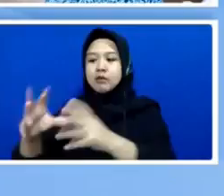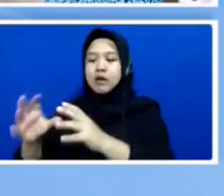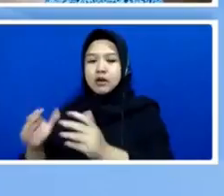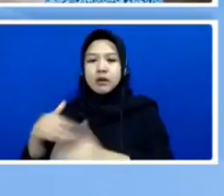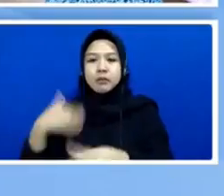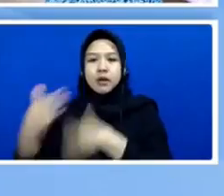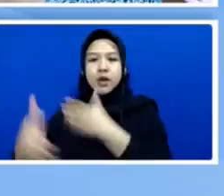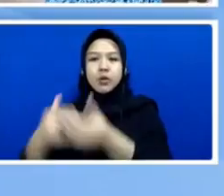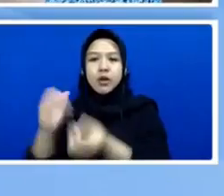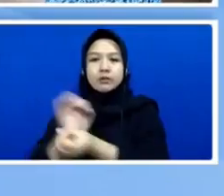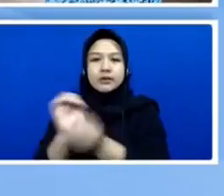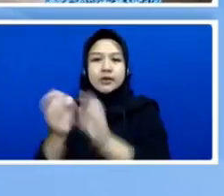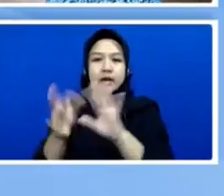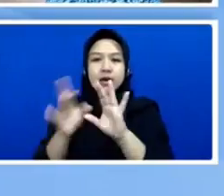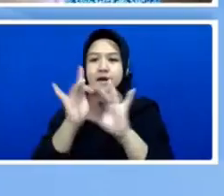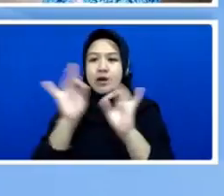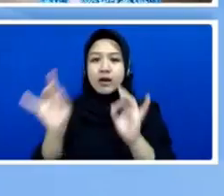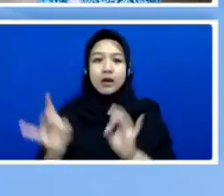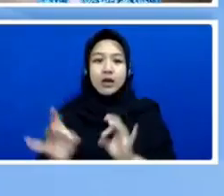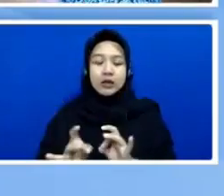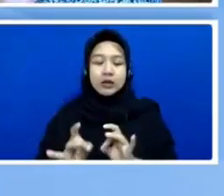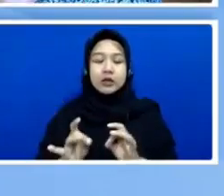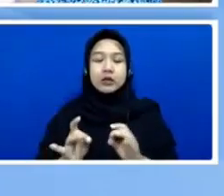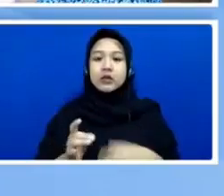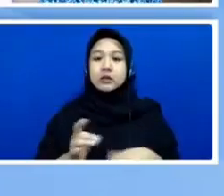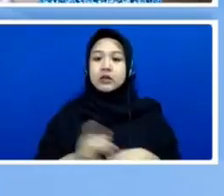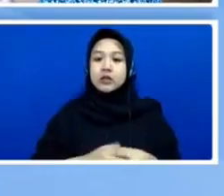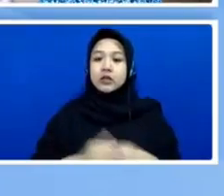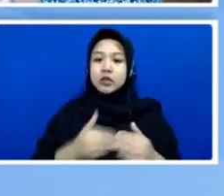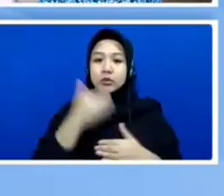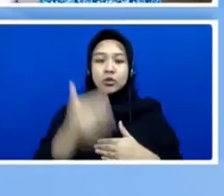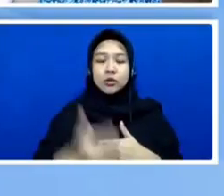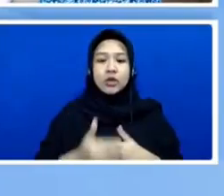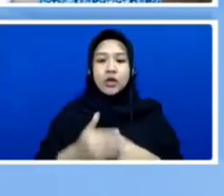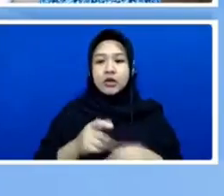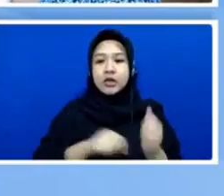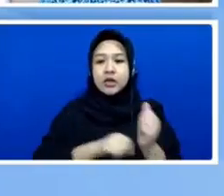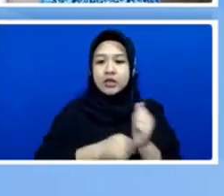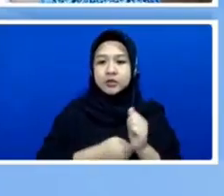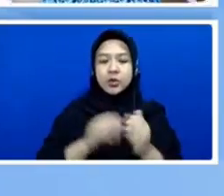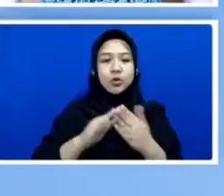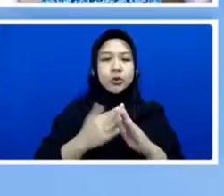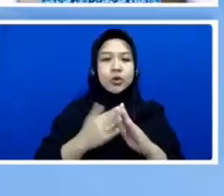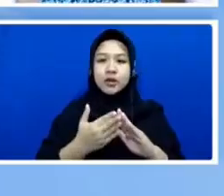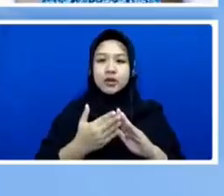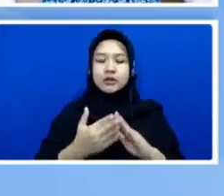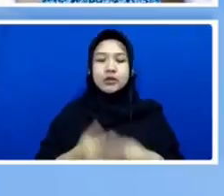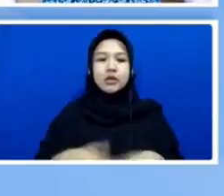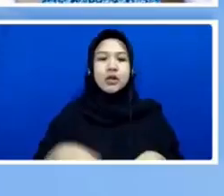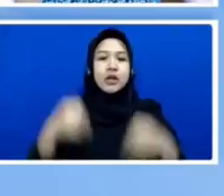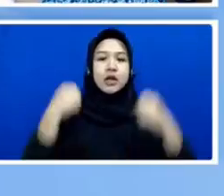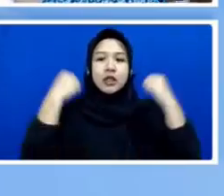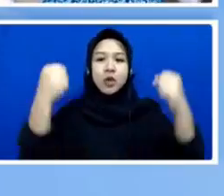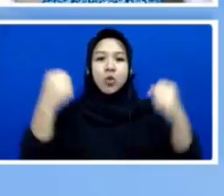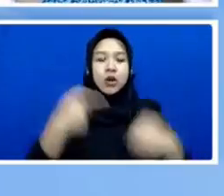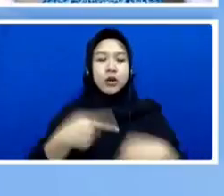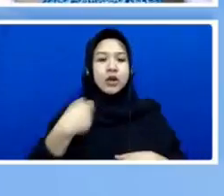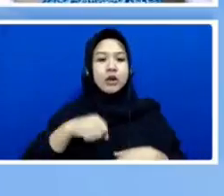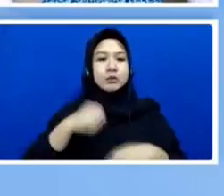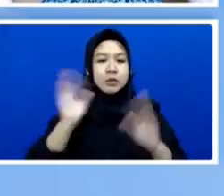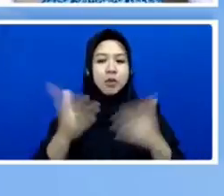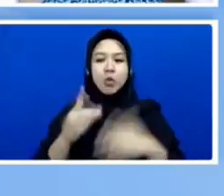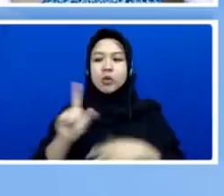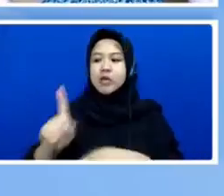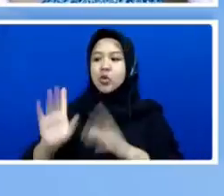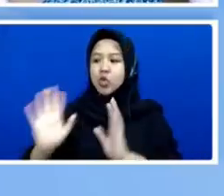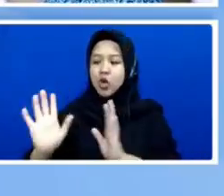penanggulangan bencana dan sebagainya, dan di sisi lain adalah respon dari komunitas. Jadi resiliensi ini tidak bisa dibangun dari satu pihak saja,